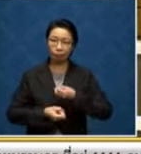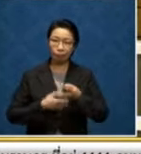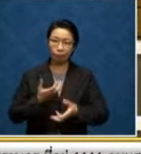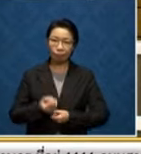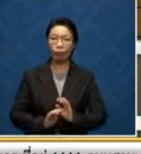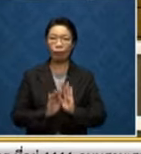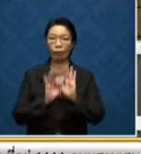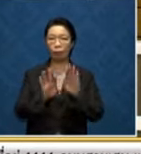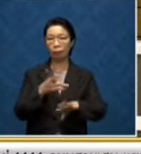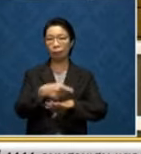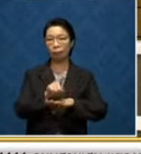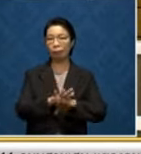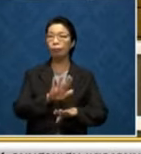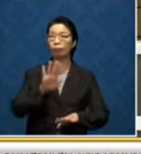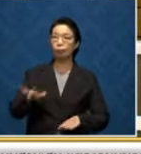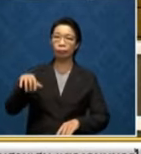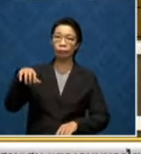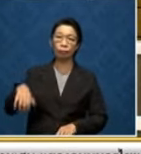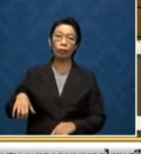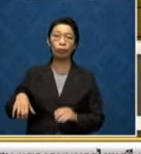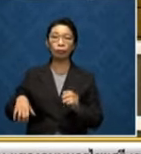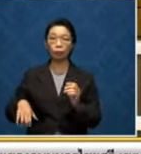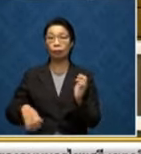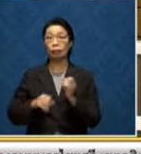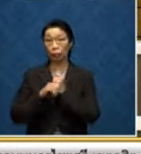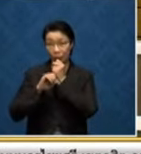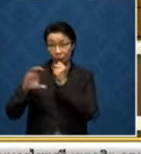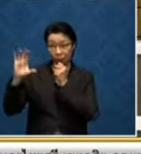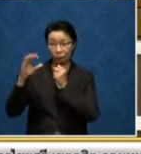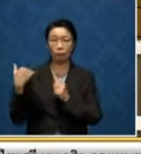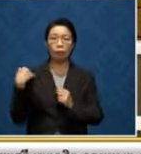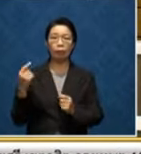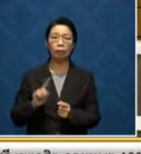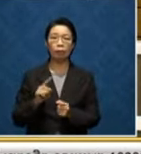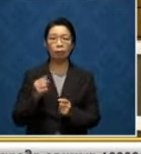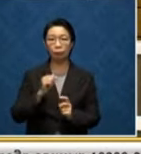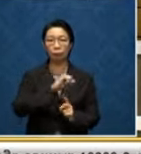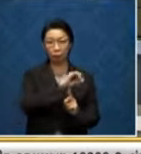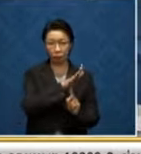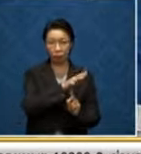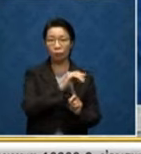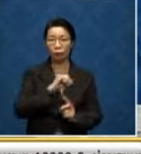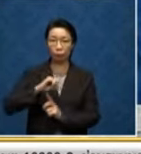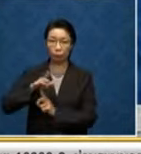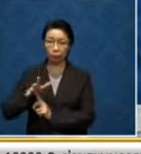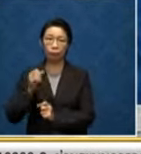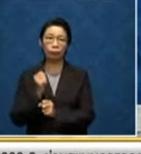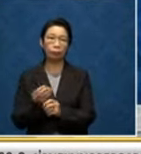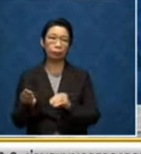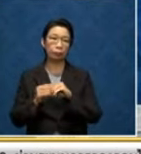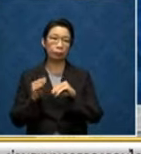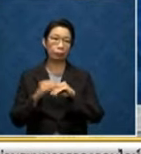ไปยังผู้ชี้แจงกสทชในประเด็นการกระจายโครงข่ายสัญญาณของสไลด์ด้วยครับ